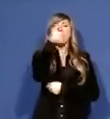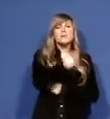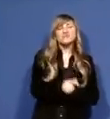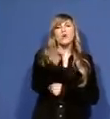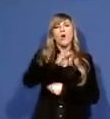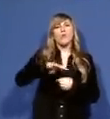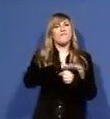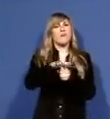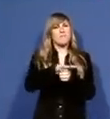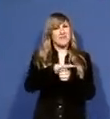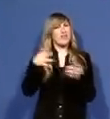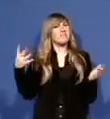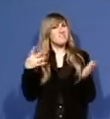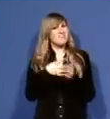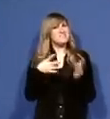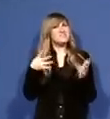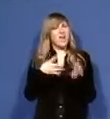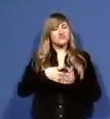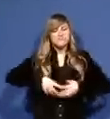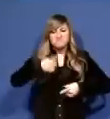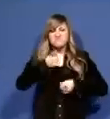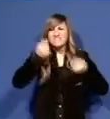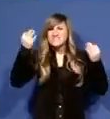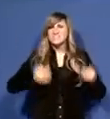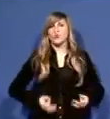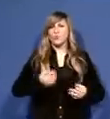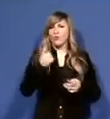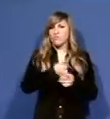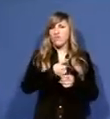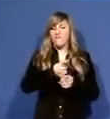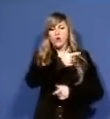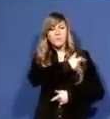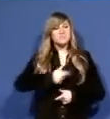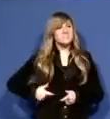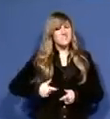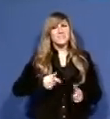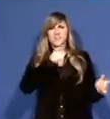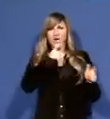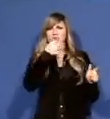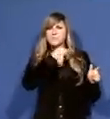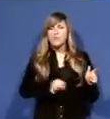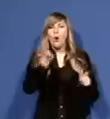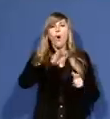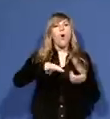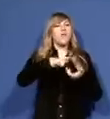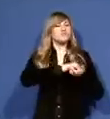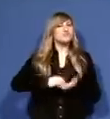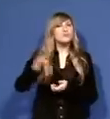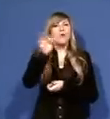disagio, deve avere la certezza di poter rivolgersi al sindaco, ad un'associazione, al consultorio, al medico